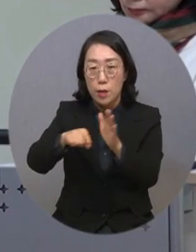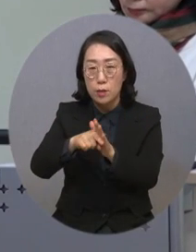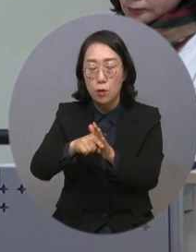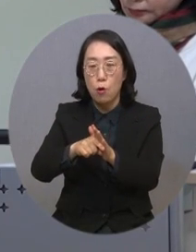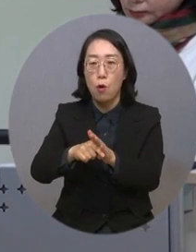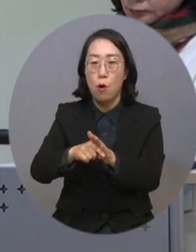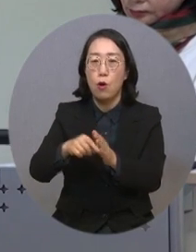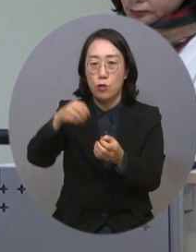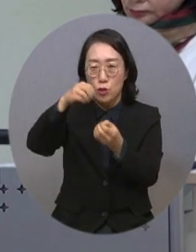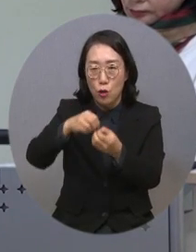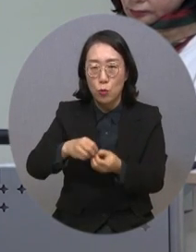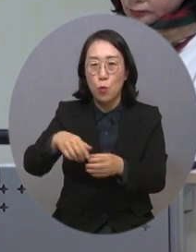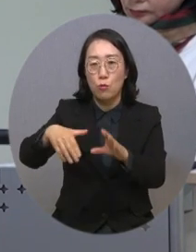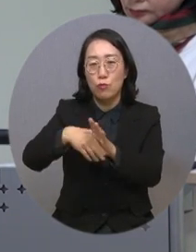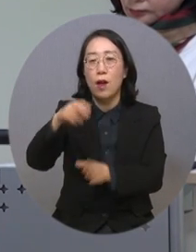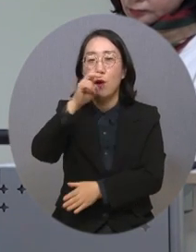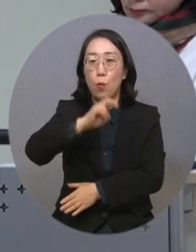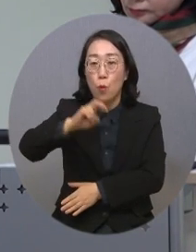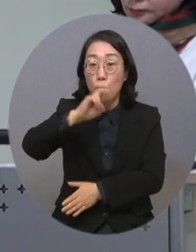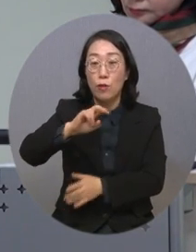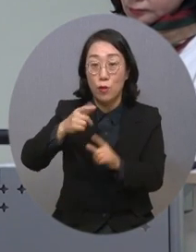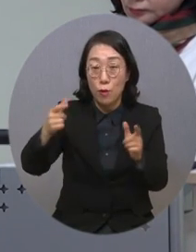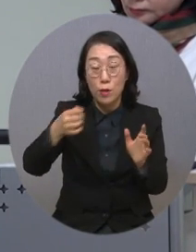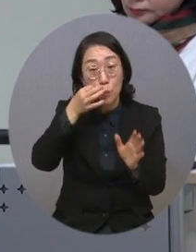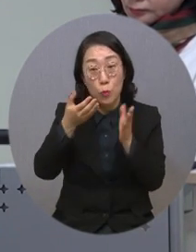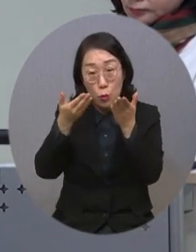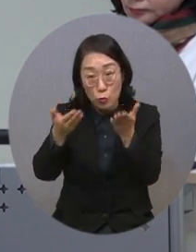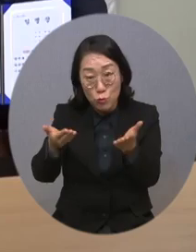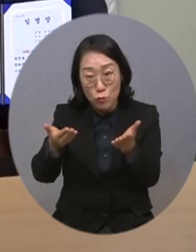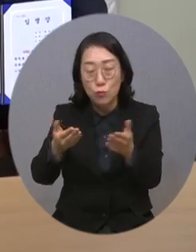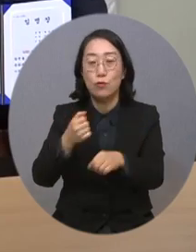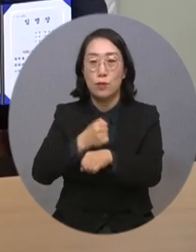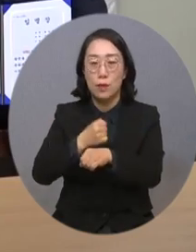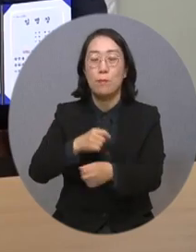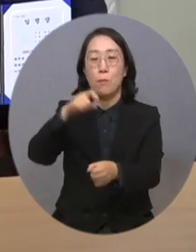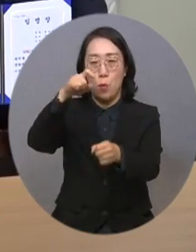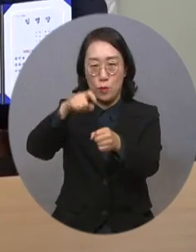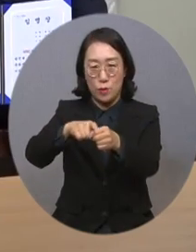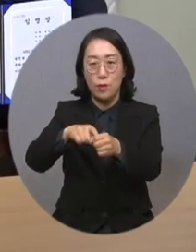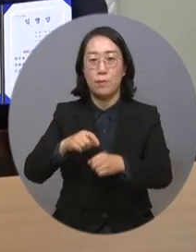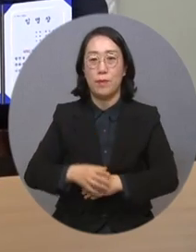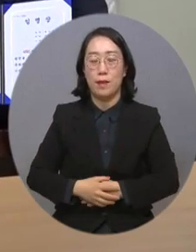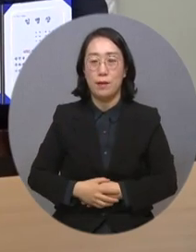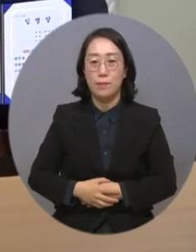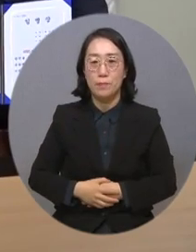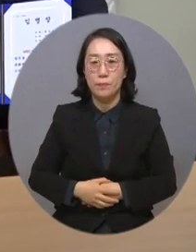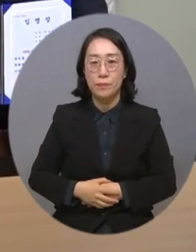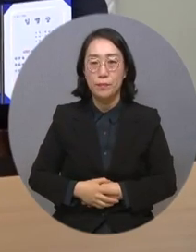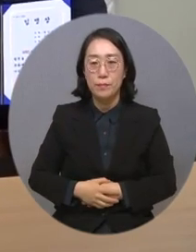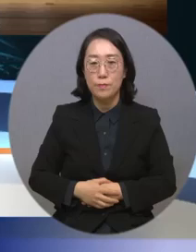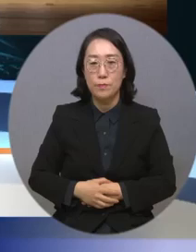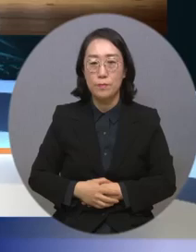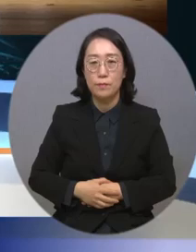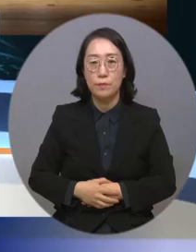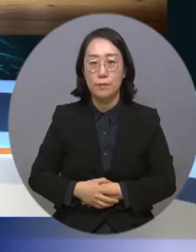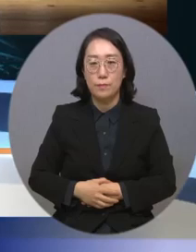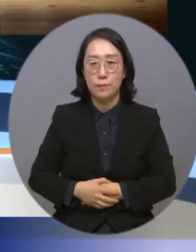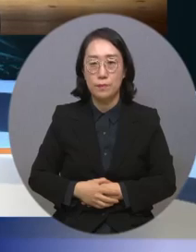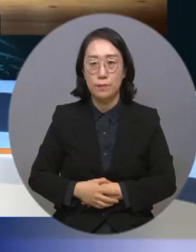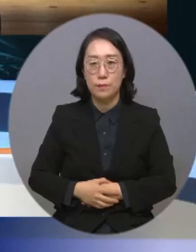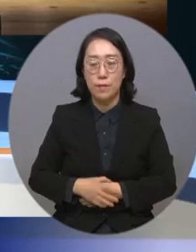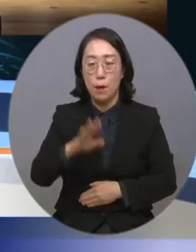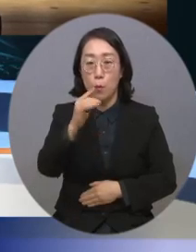공연을 통한 문화향유 기회를 제공하자는 취지를 가졌습니다. 복지TV 뉴스 조은빈입니다.